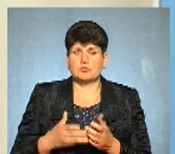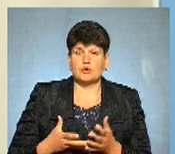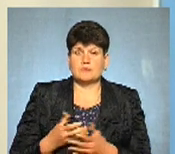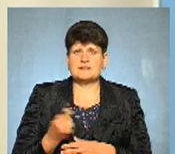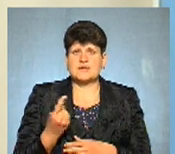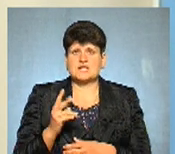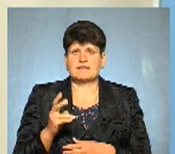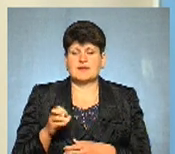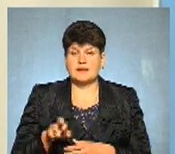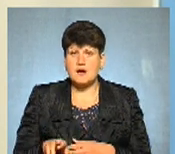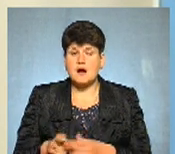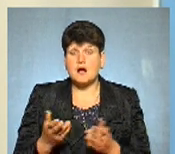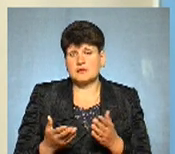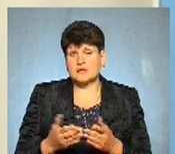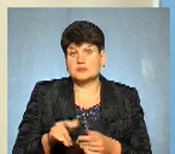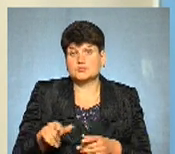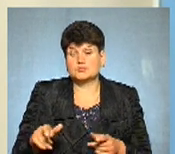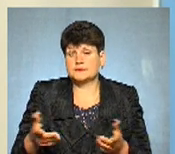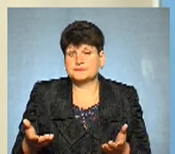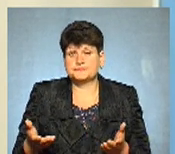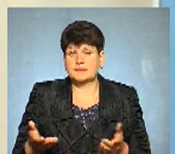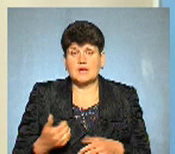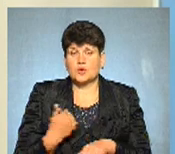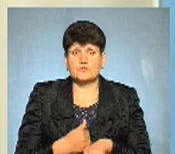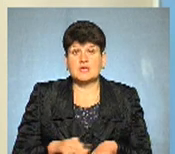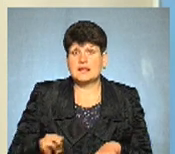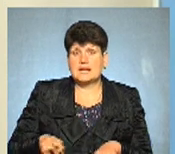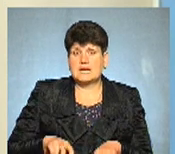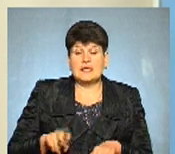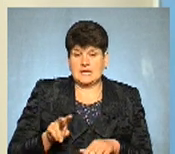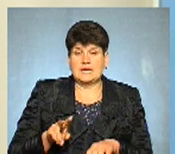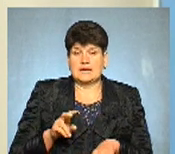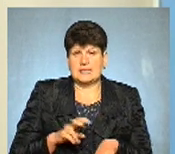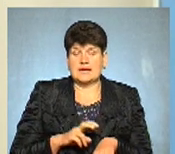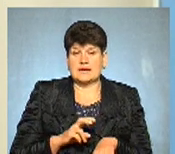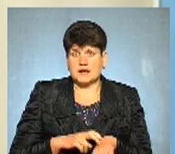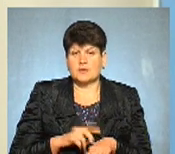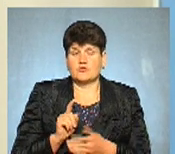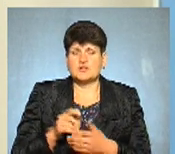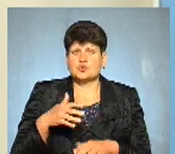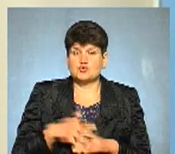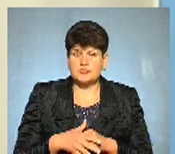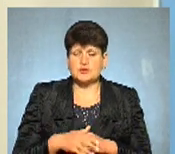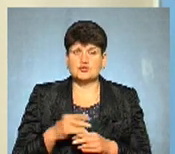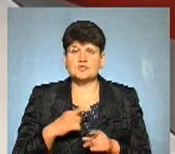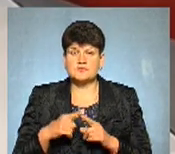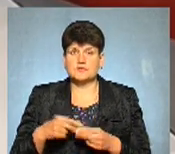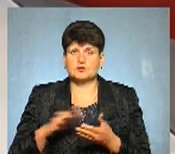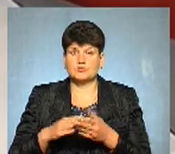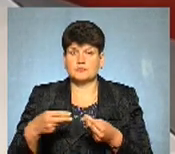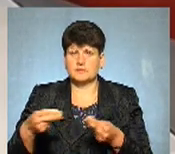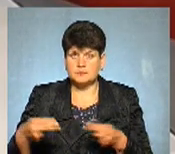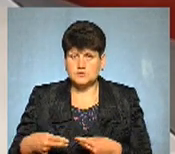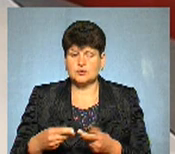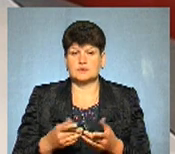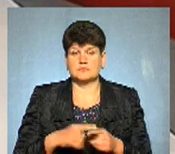квітня. Але це, знову ж таки, людський фактор, і головні лікарі повинні зрозуміти, що чим швидше вони законтрактуються, тим швидше люди отримають заробітні плати.